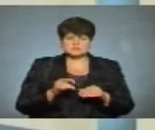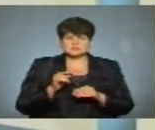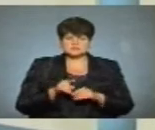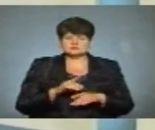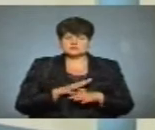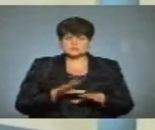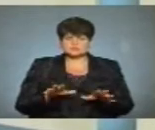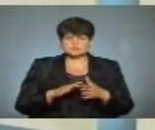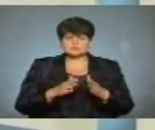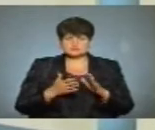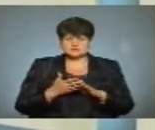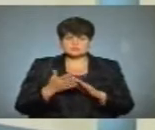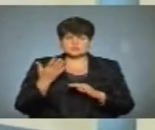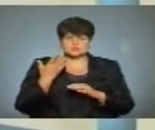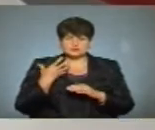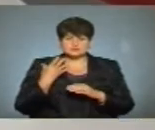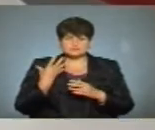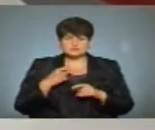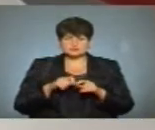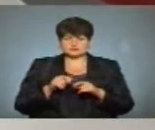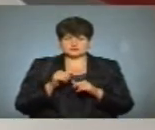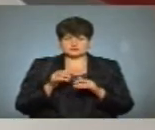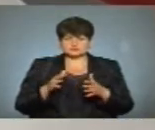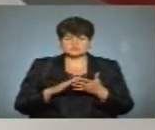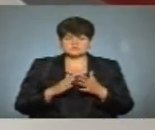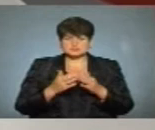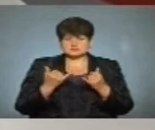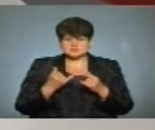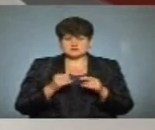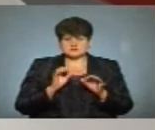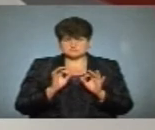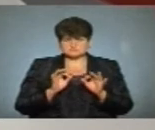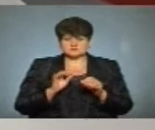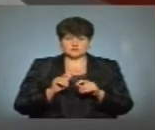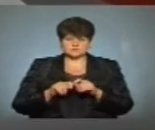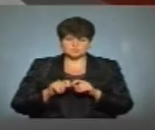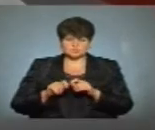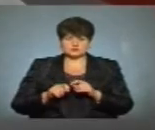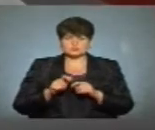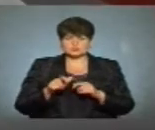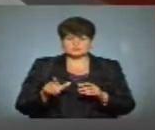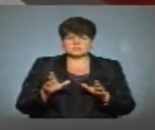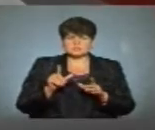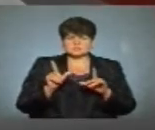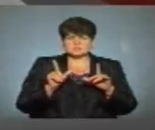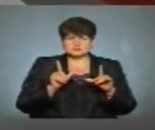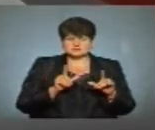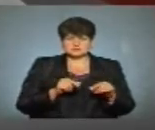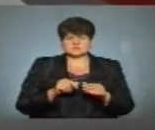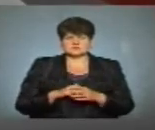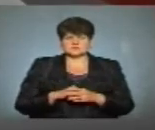мали ситуації, яка коли ми вже не контрольовані. На даний час ситуація є контрольована з людьми з тим з їхнім переміщенням з